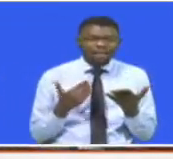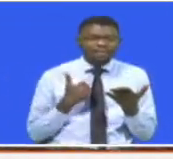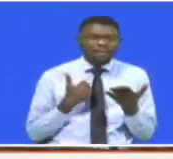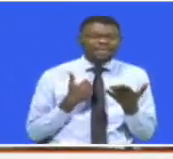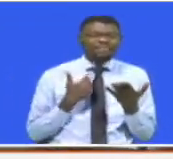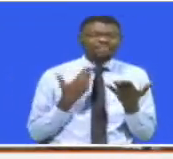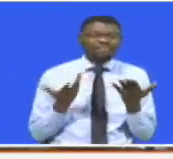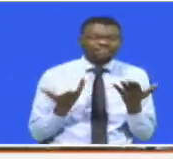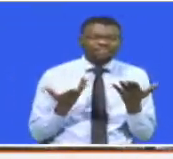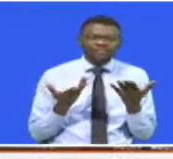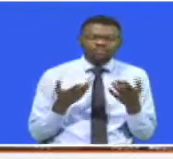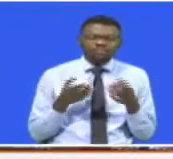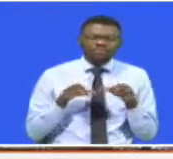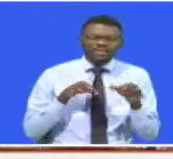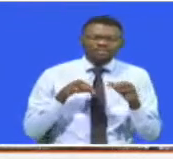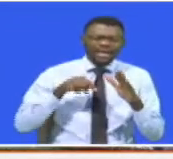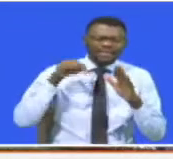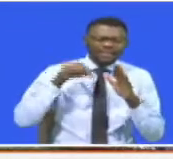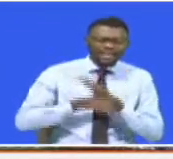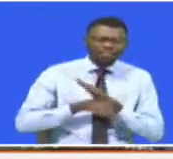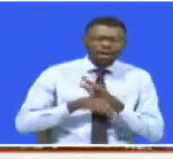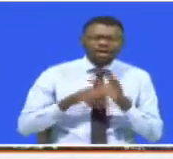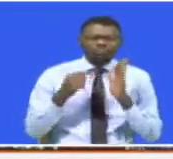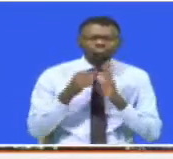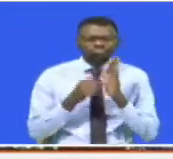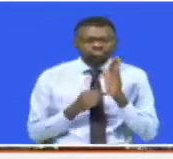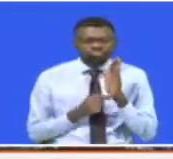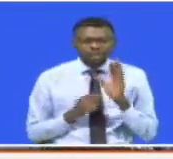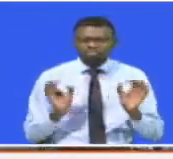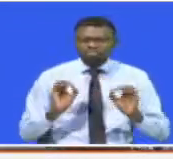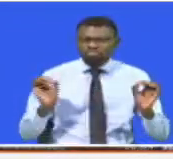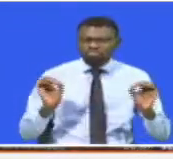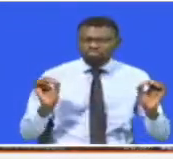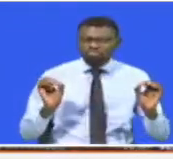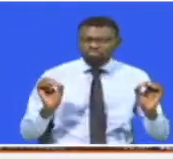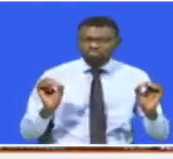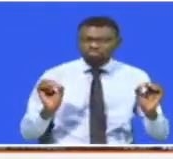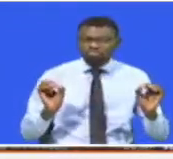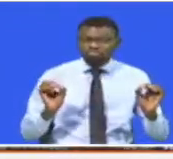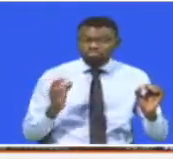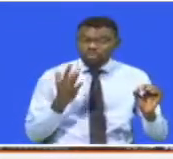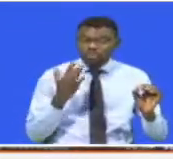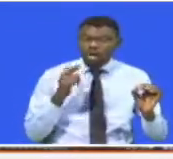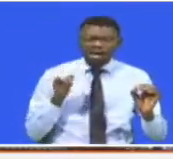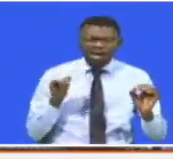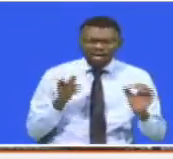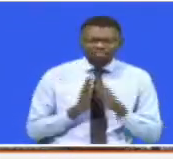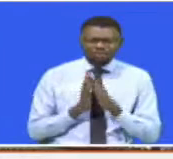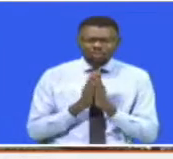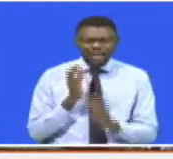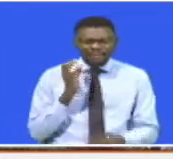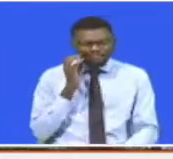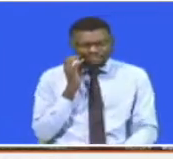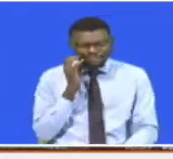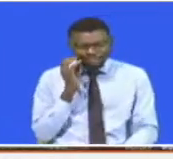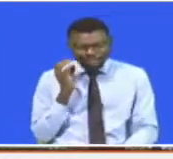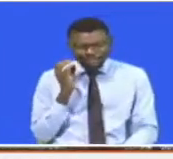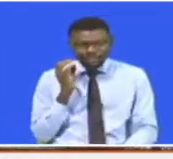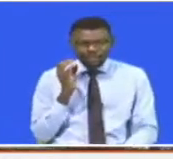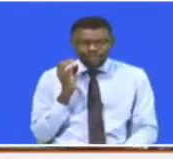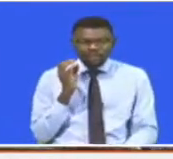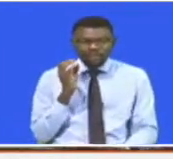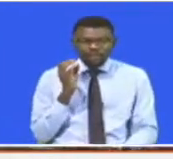you deeper and details about the matter, since it's a very sad story. And